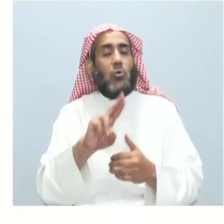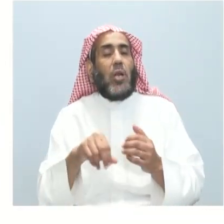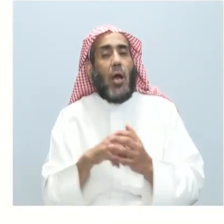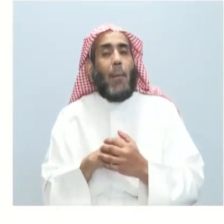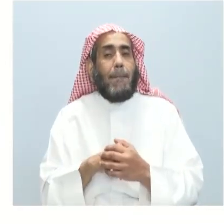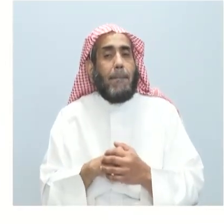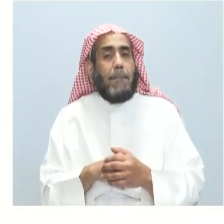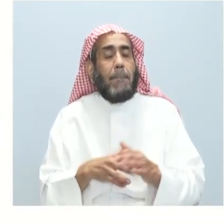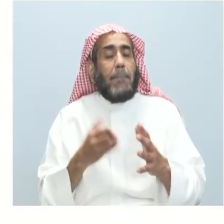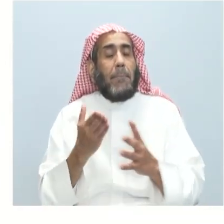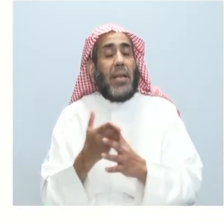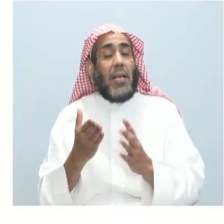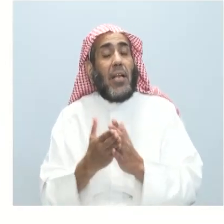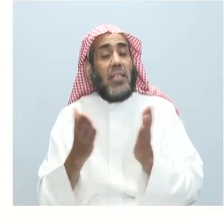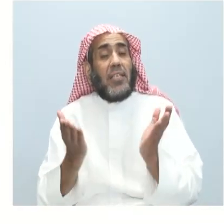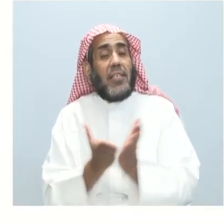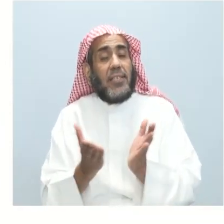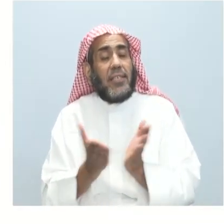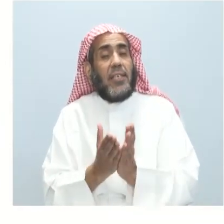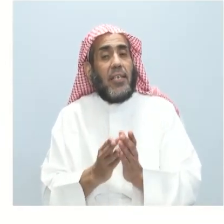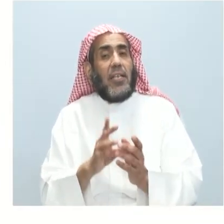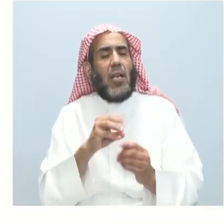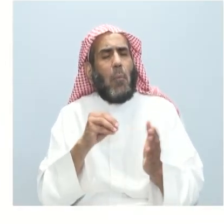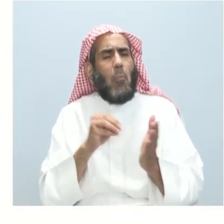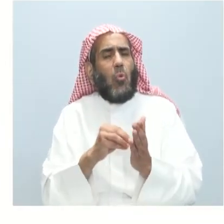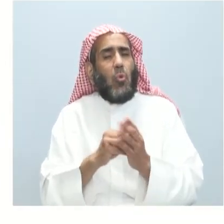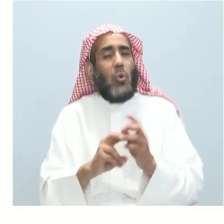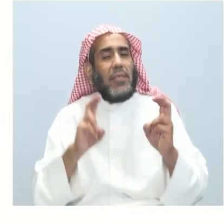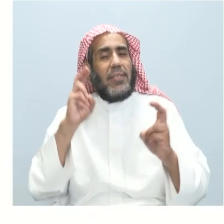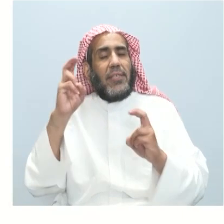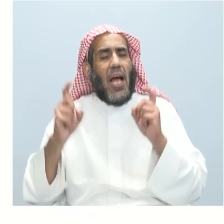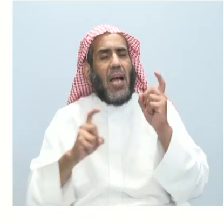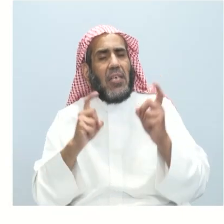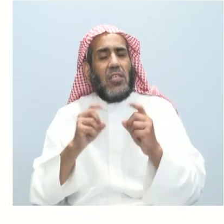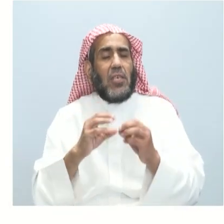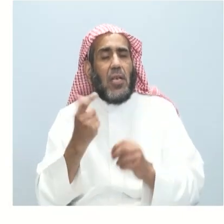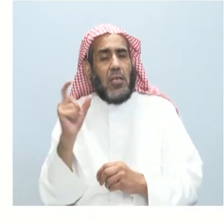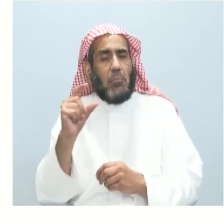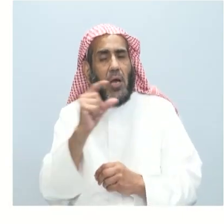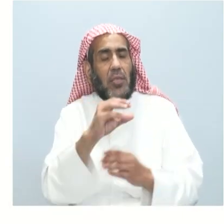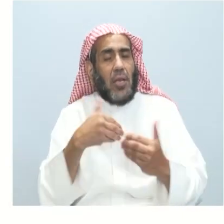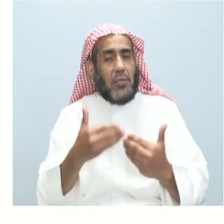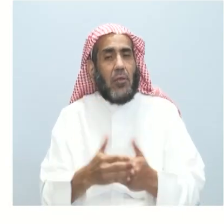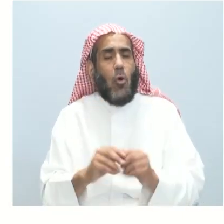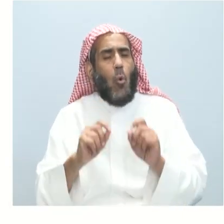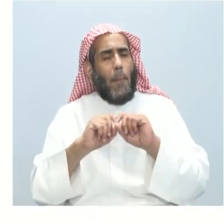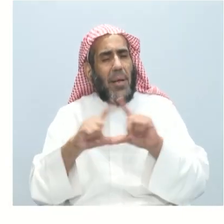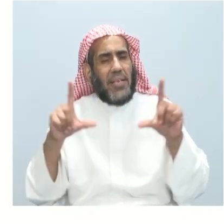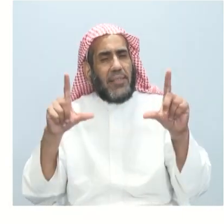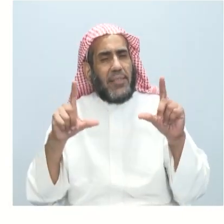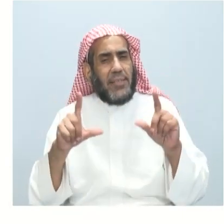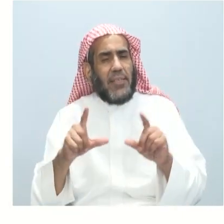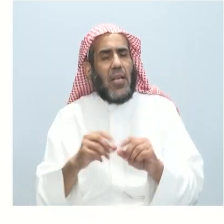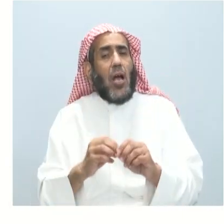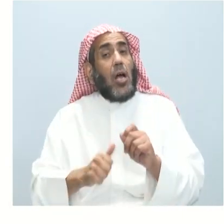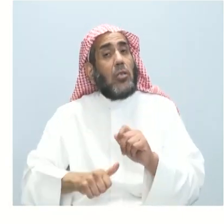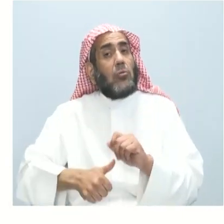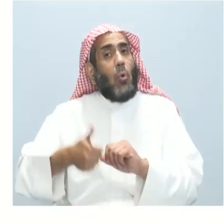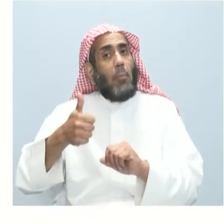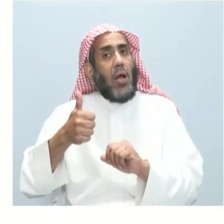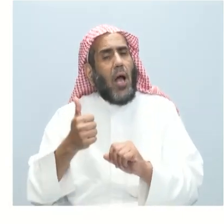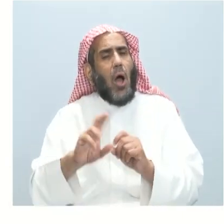اخر من خلال الدراسه للموضوع ناقش العبارات الاتيه مبينا اصوب